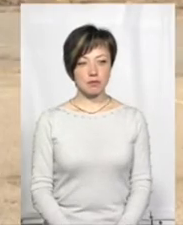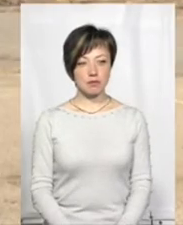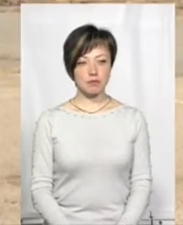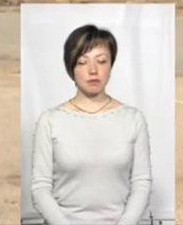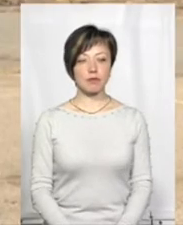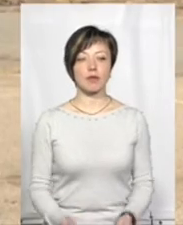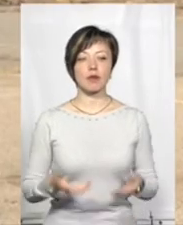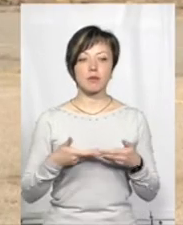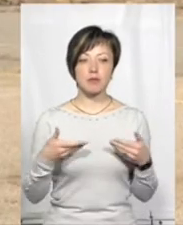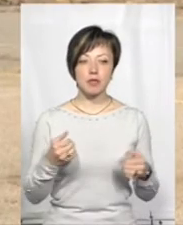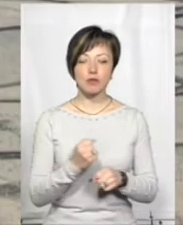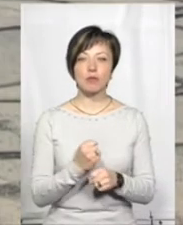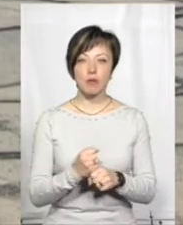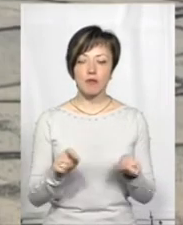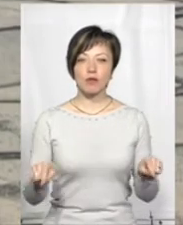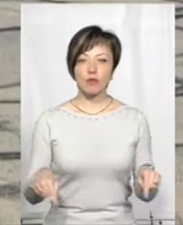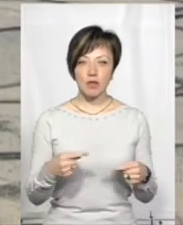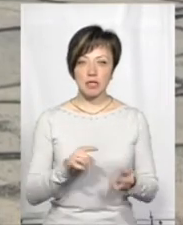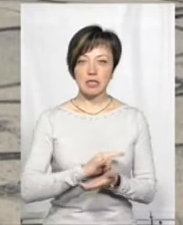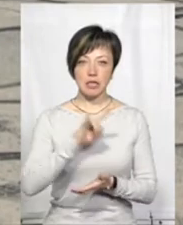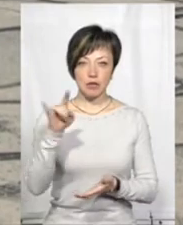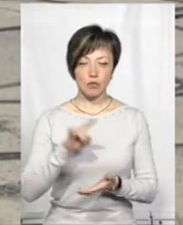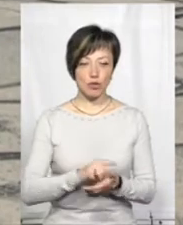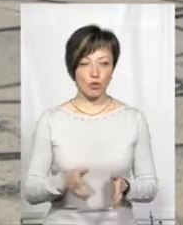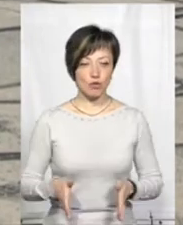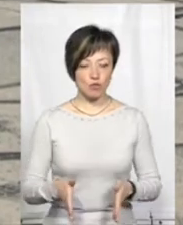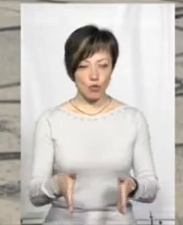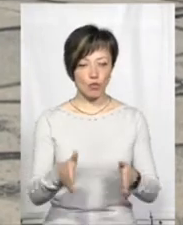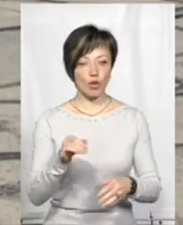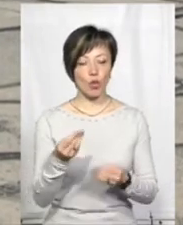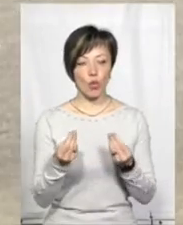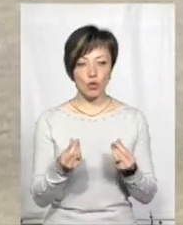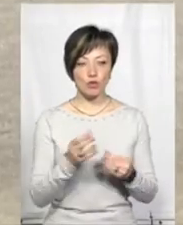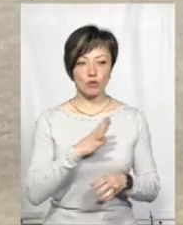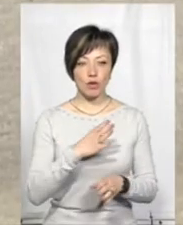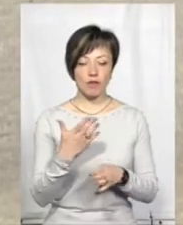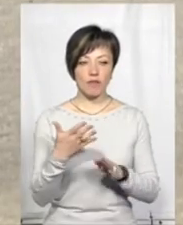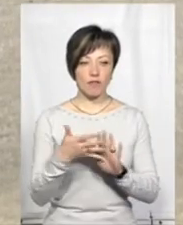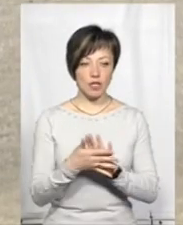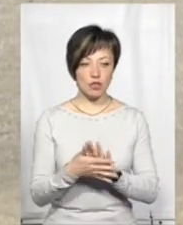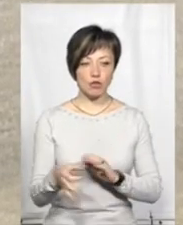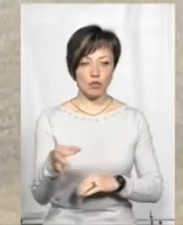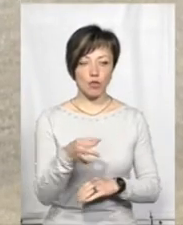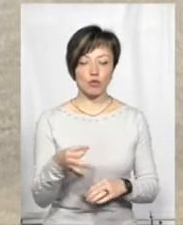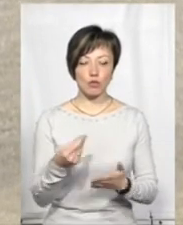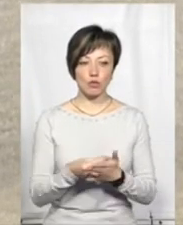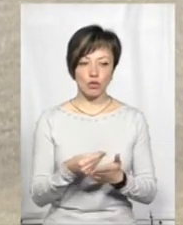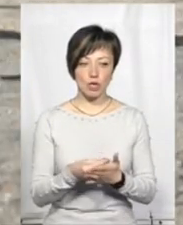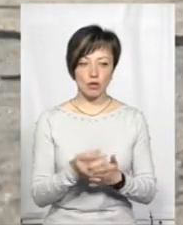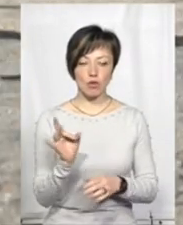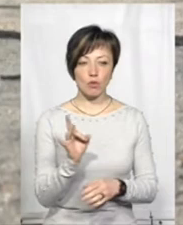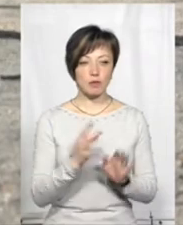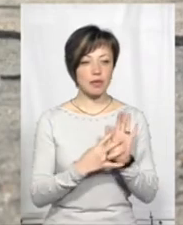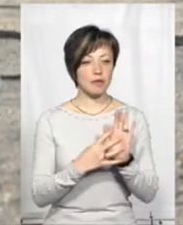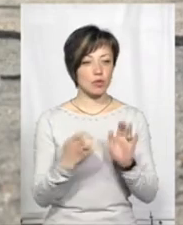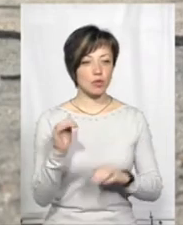Ми зробили, відновили злітно-посадкову смугу, і кошти, які були витрачені з обласного бюджету у розмірі